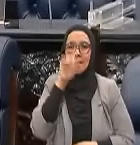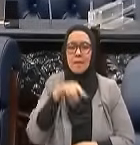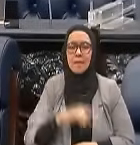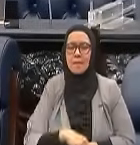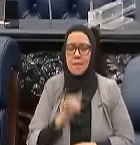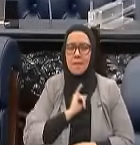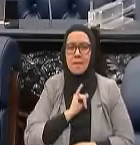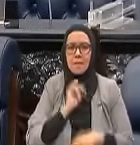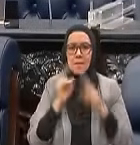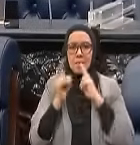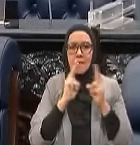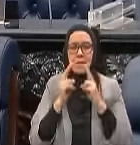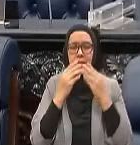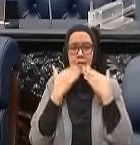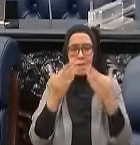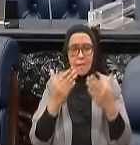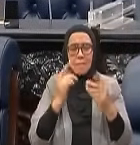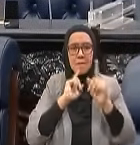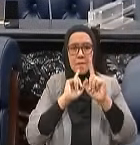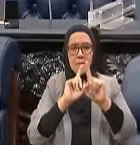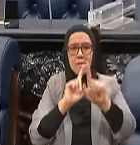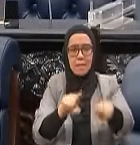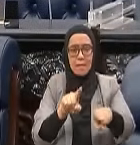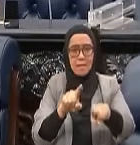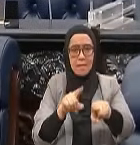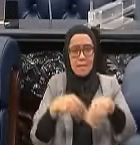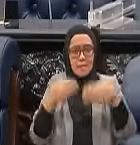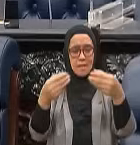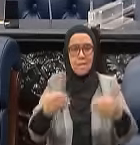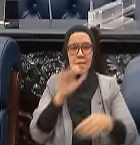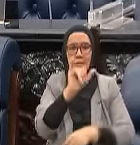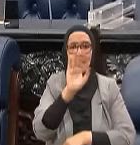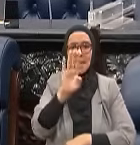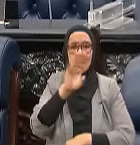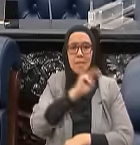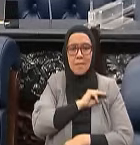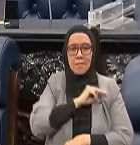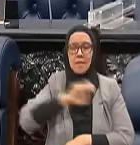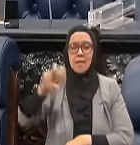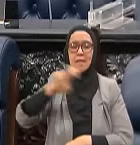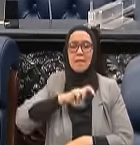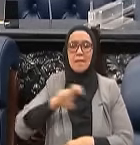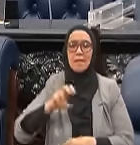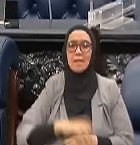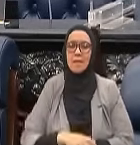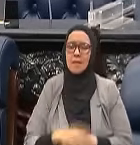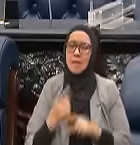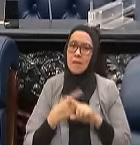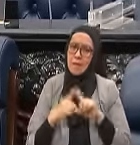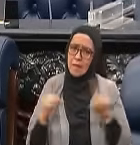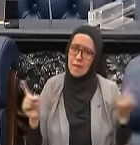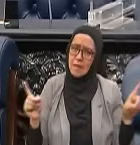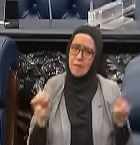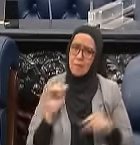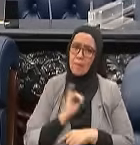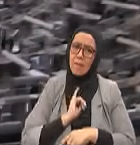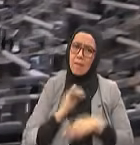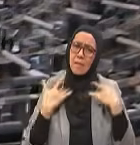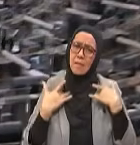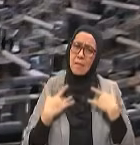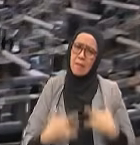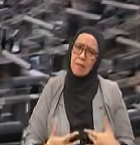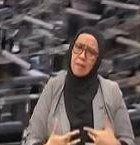ucapkan terima kasih jawaban yang diberikan oleh yang belum mencukupi tengah hutan Hai tapi saya agak kesal